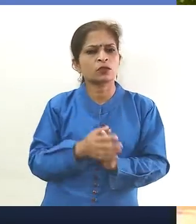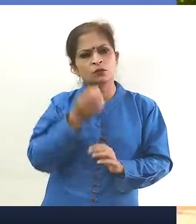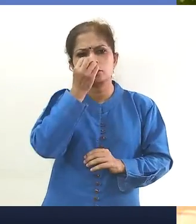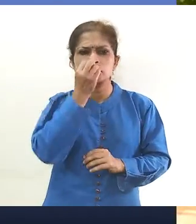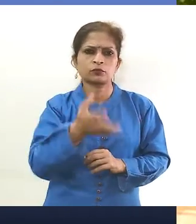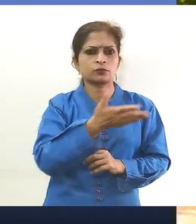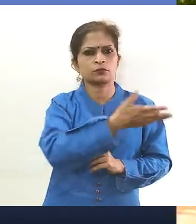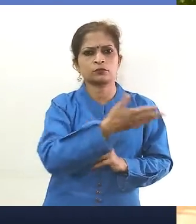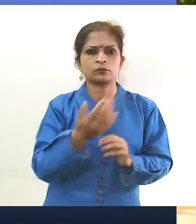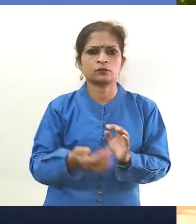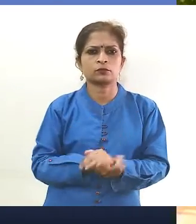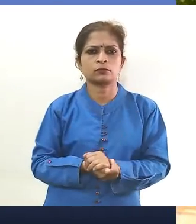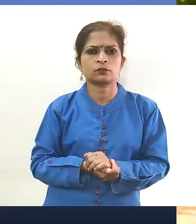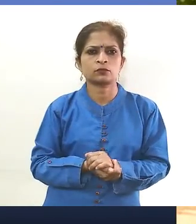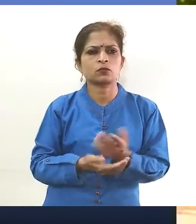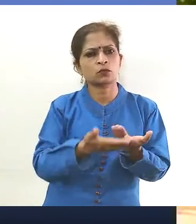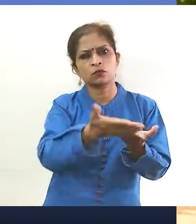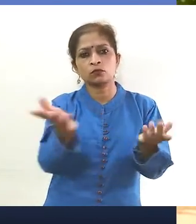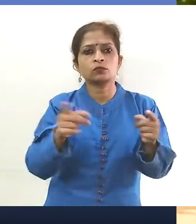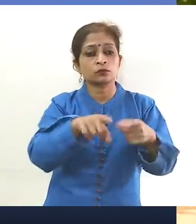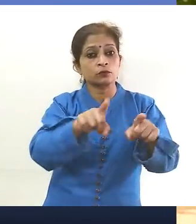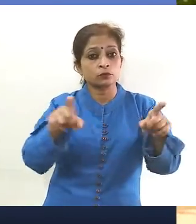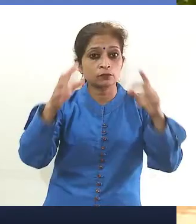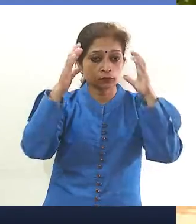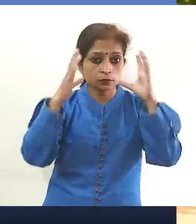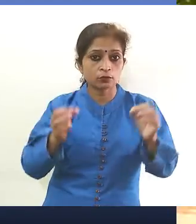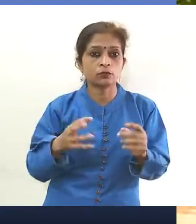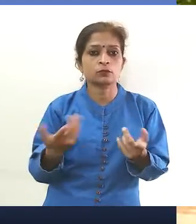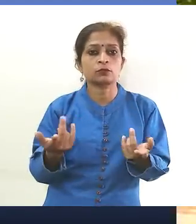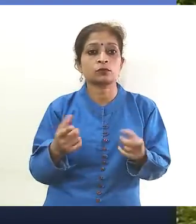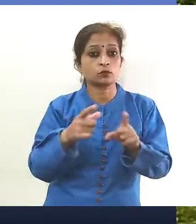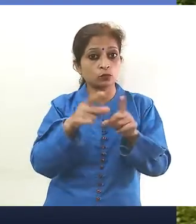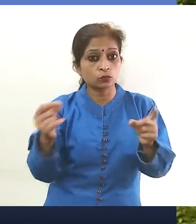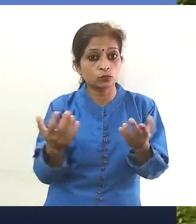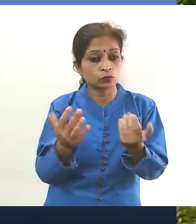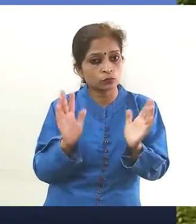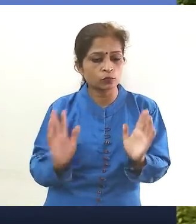बहुत सरल है, जो जितना कर पाए।